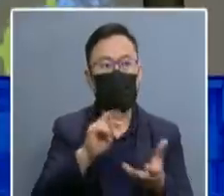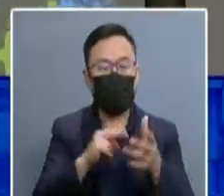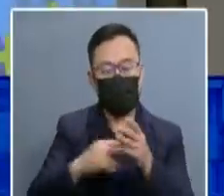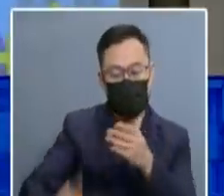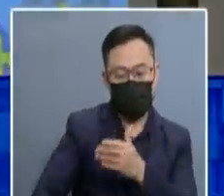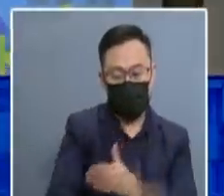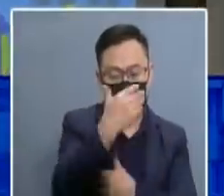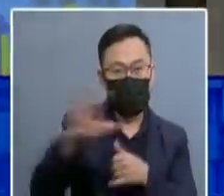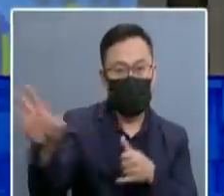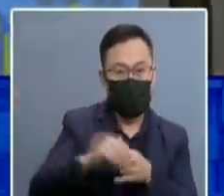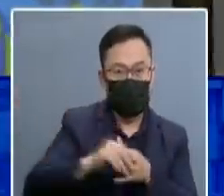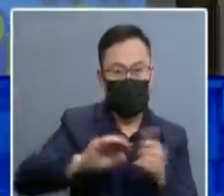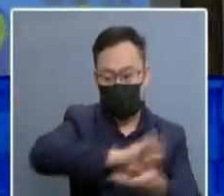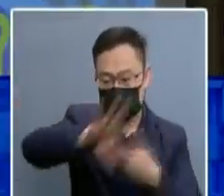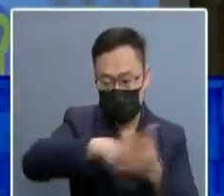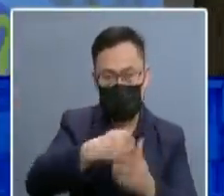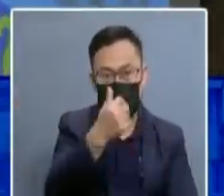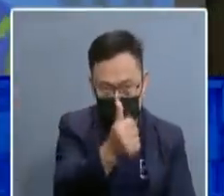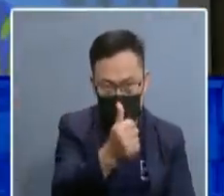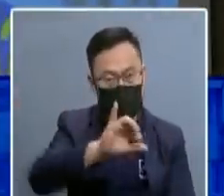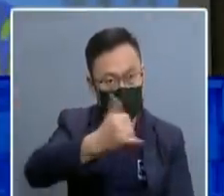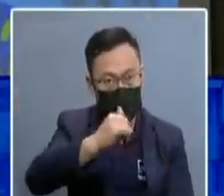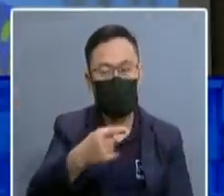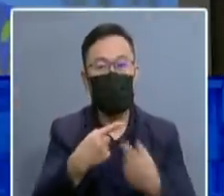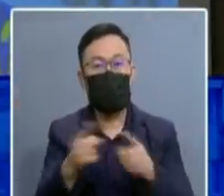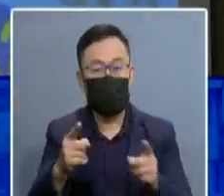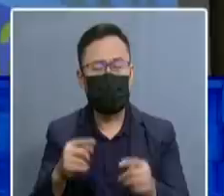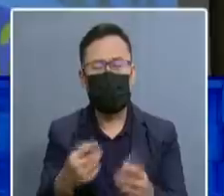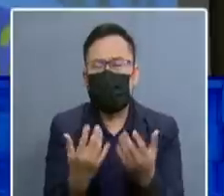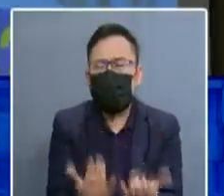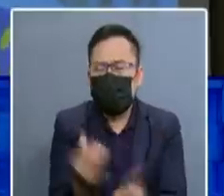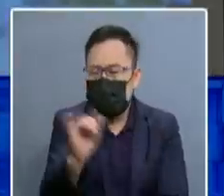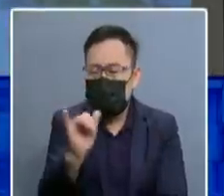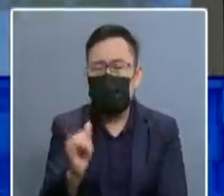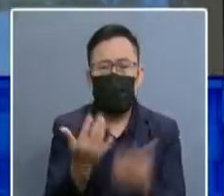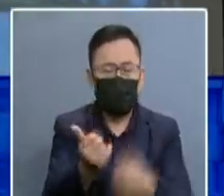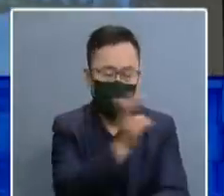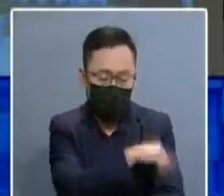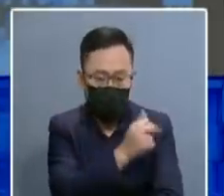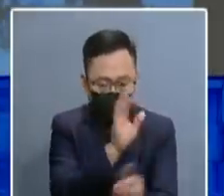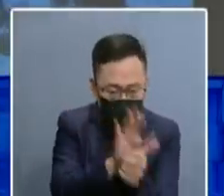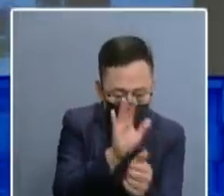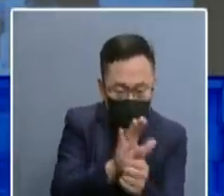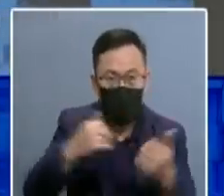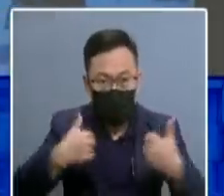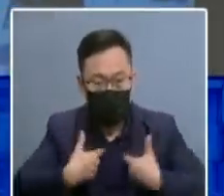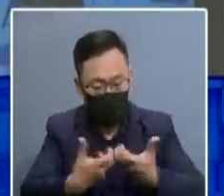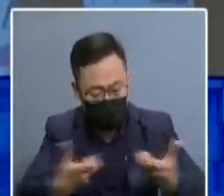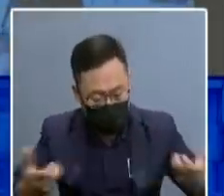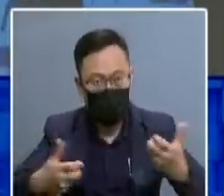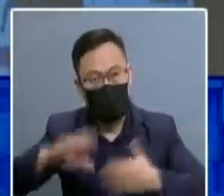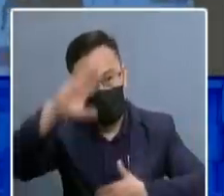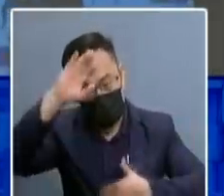แล้วก็มีโอกาสติดเชื้อเกือบทั้งหมดแต่สถานการณ์นั้นยังไม่ถึงขั้นนั้นเพราะว่าการรักษาและการควบคุมโรคเริ่มดีขึ้นมีการเตรียมระ